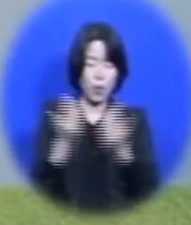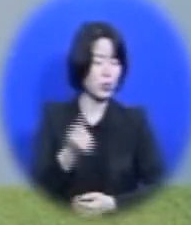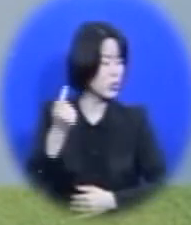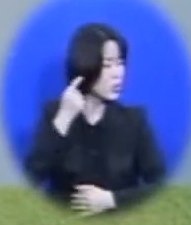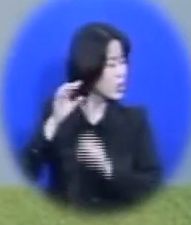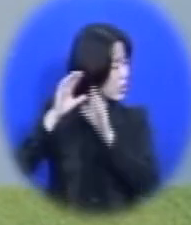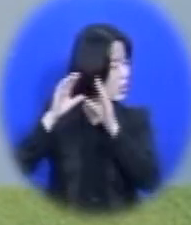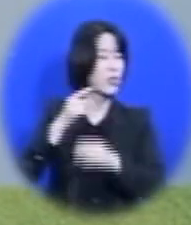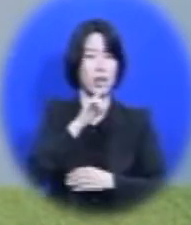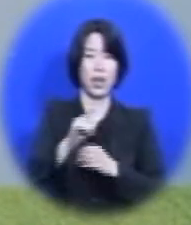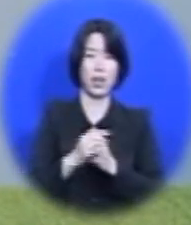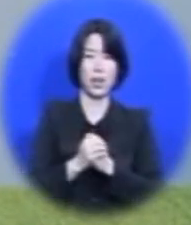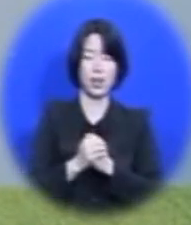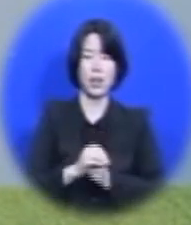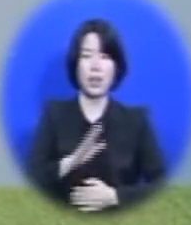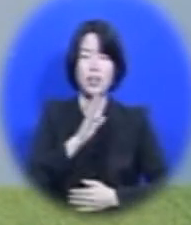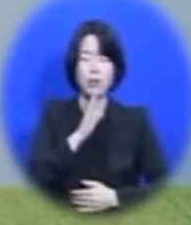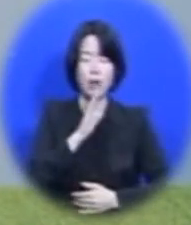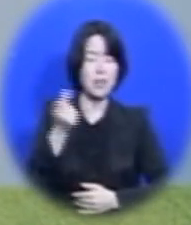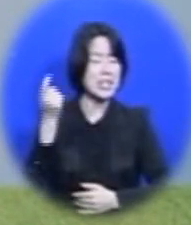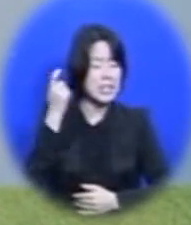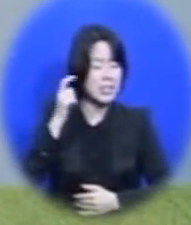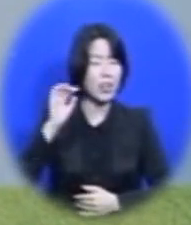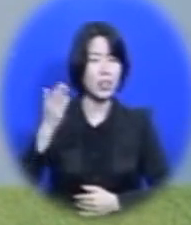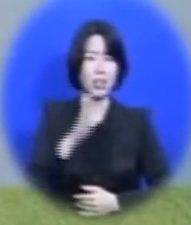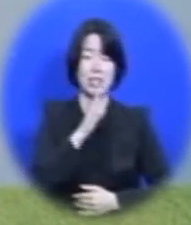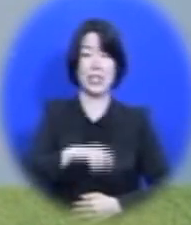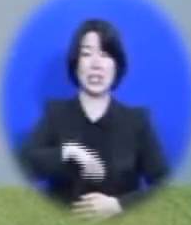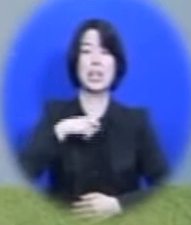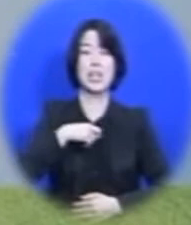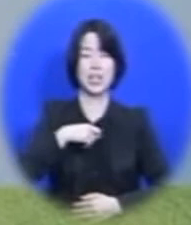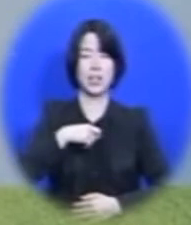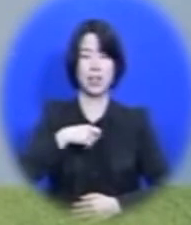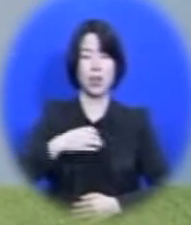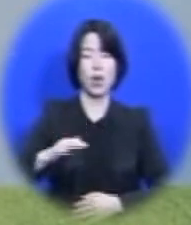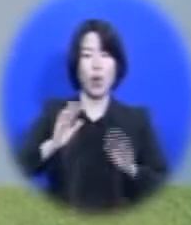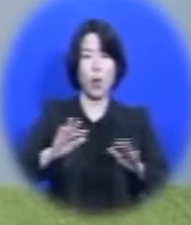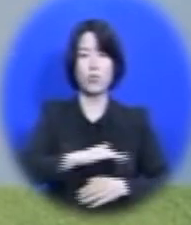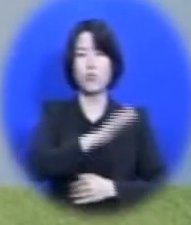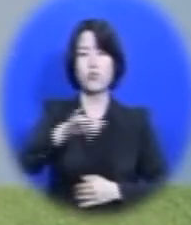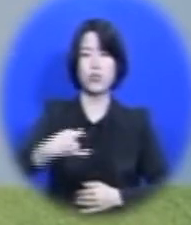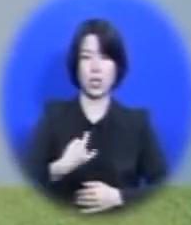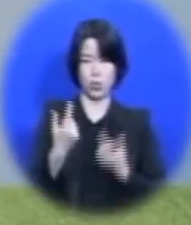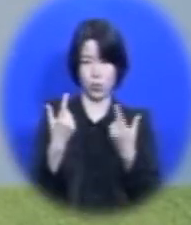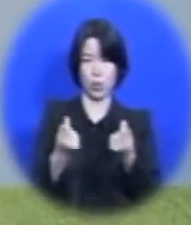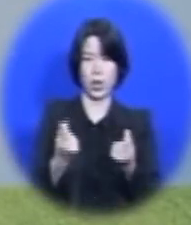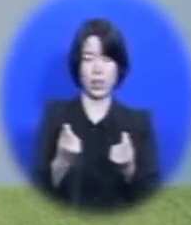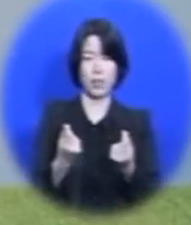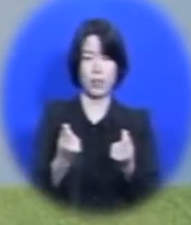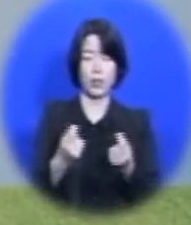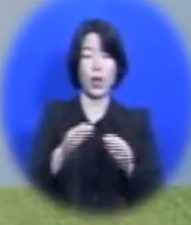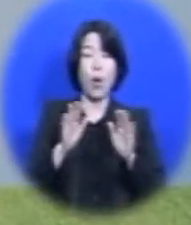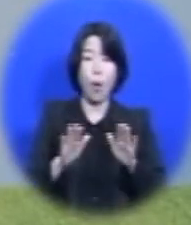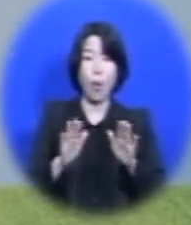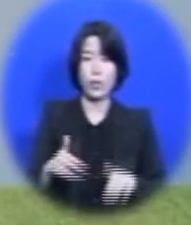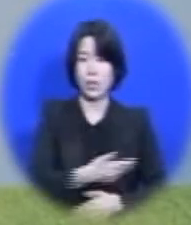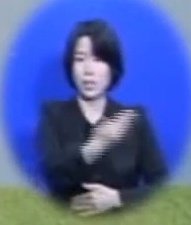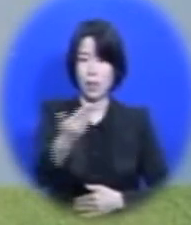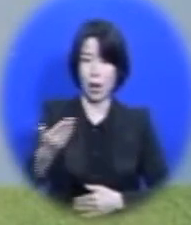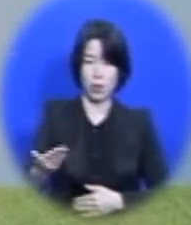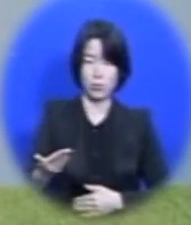기울여라. 정말 들어야 할 진리라는 겁니다. 오늘 우리에게도 마찬가지입니다. 오늘